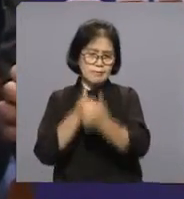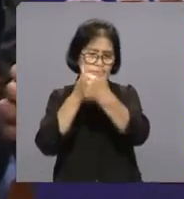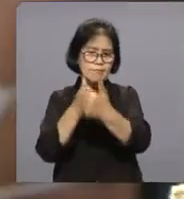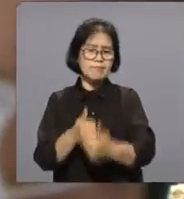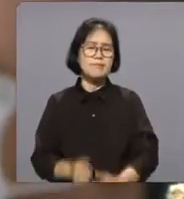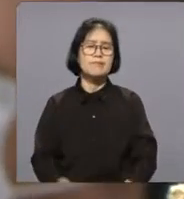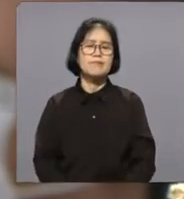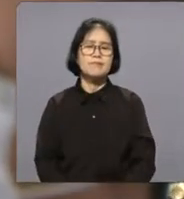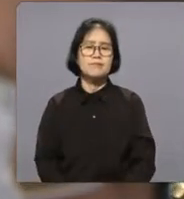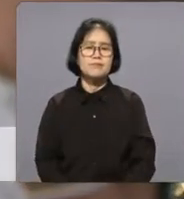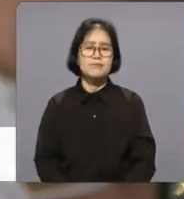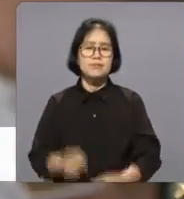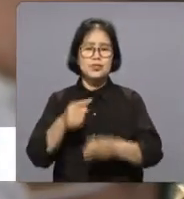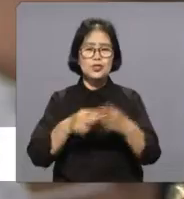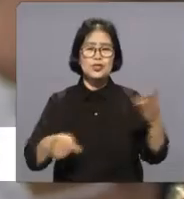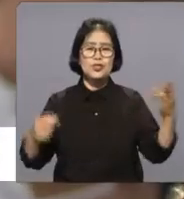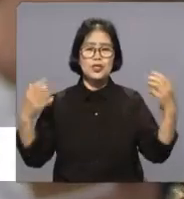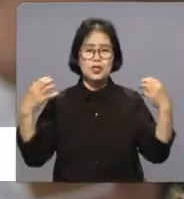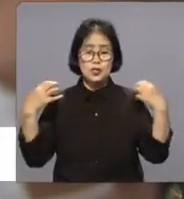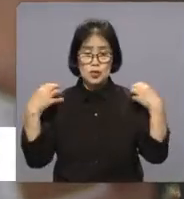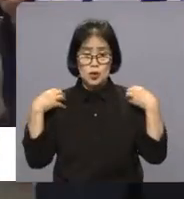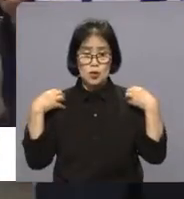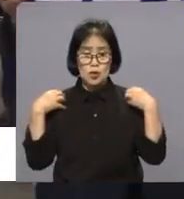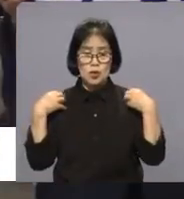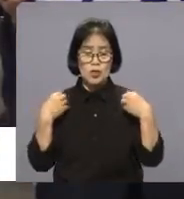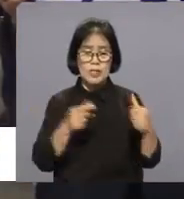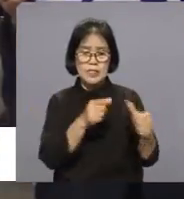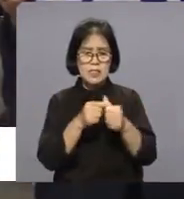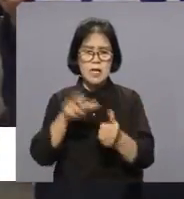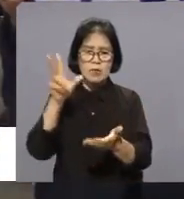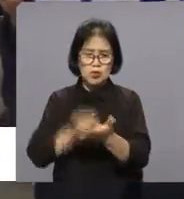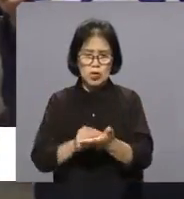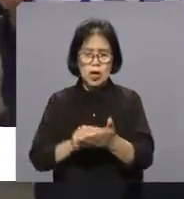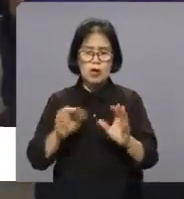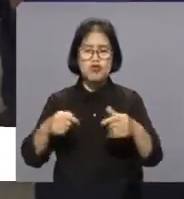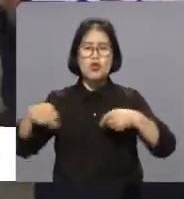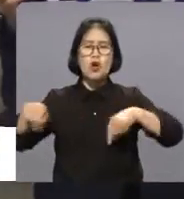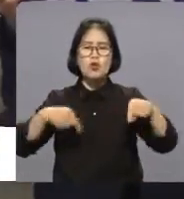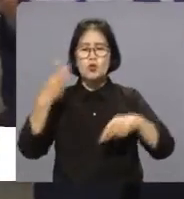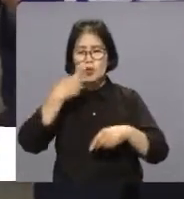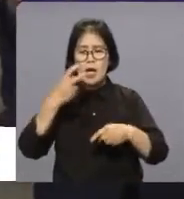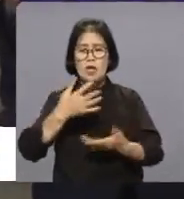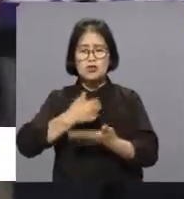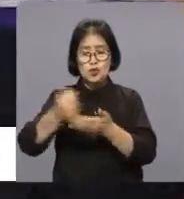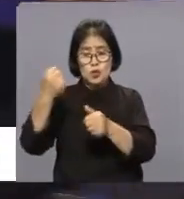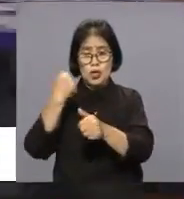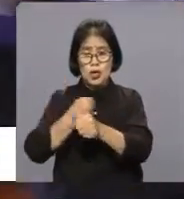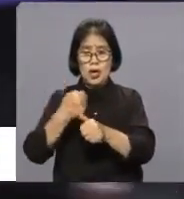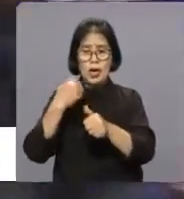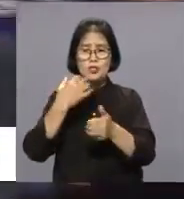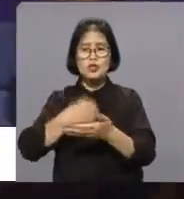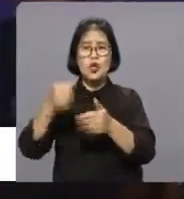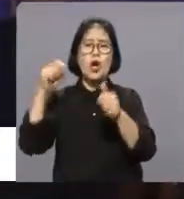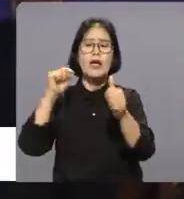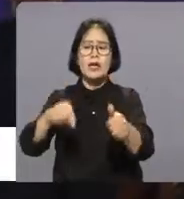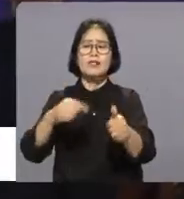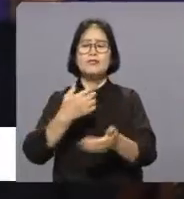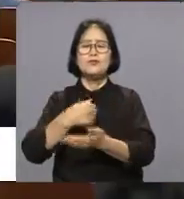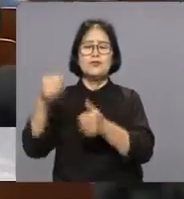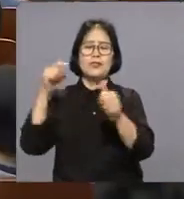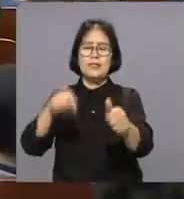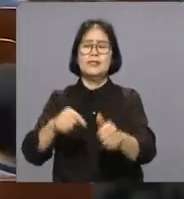겨눴습니다. 윤석열 정권 인사 논란 국정조사 수용하라. 수용하라. 수용하라. 수용하라.